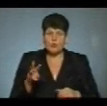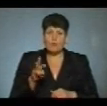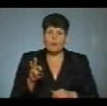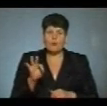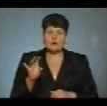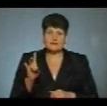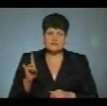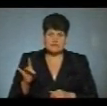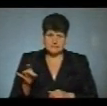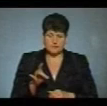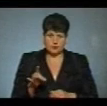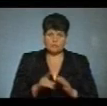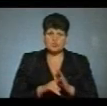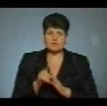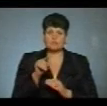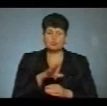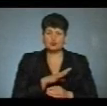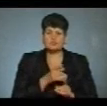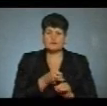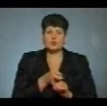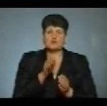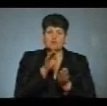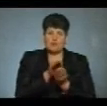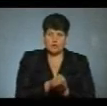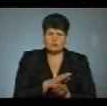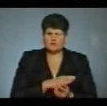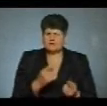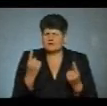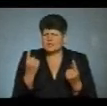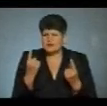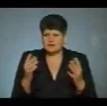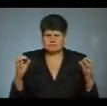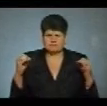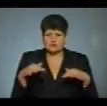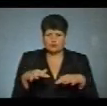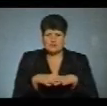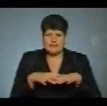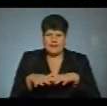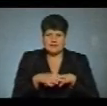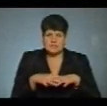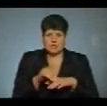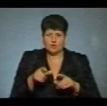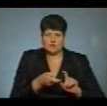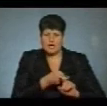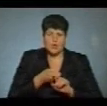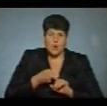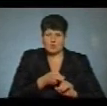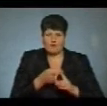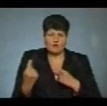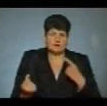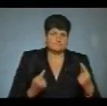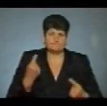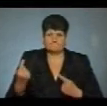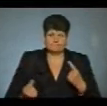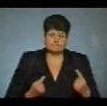район. Пов'язано було з похороном, де була велика скупченість населення, де люди контактували один з другим,